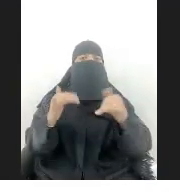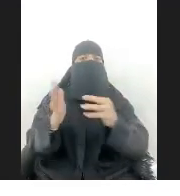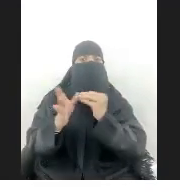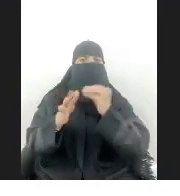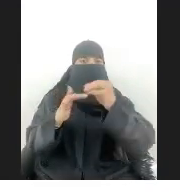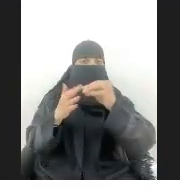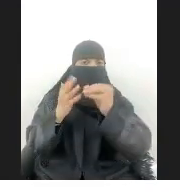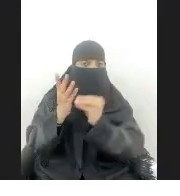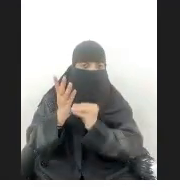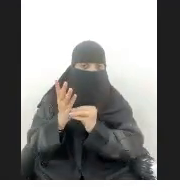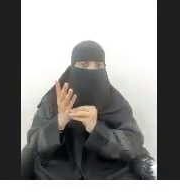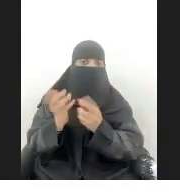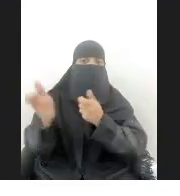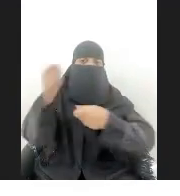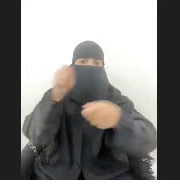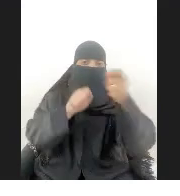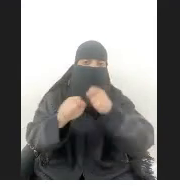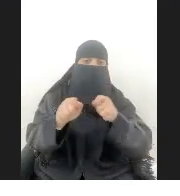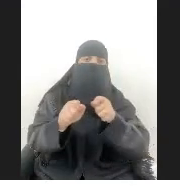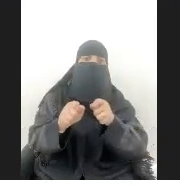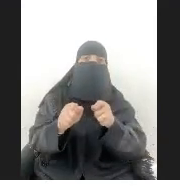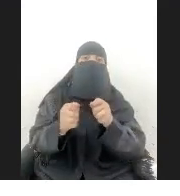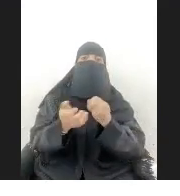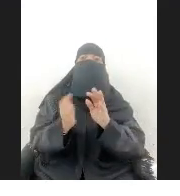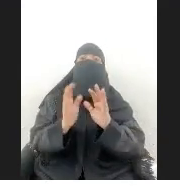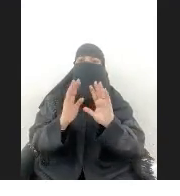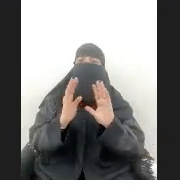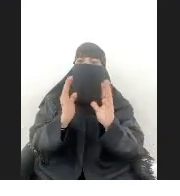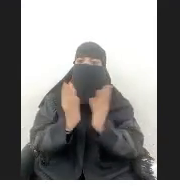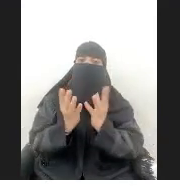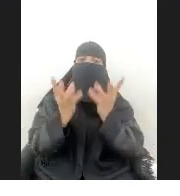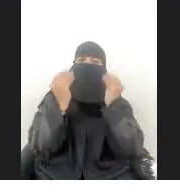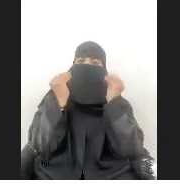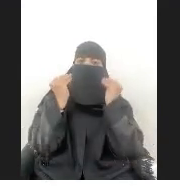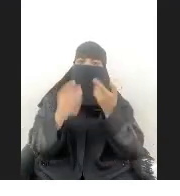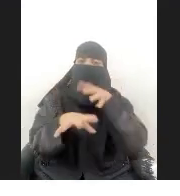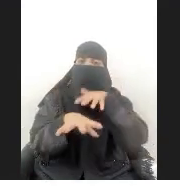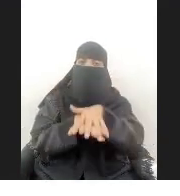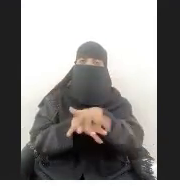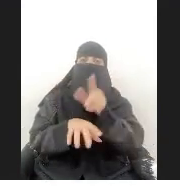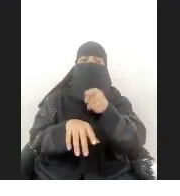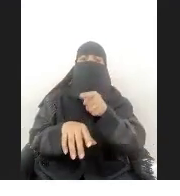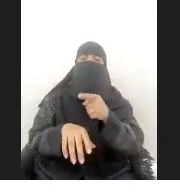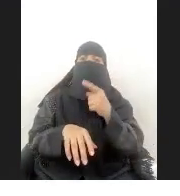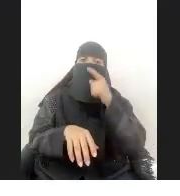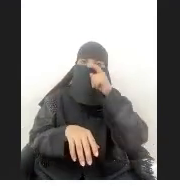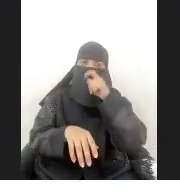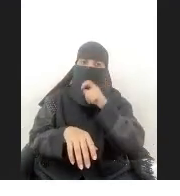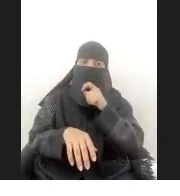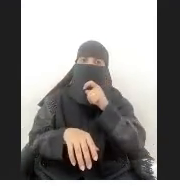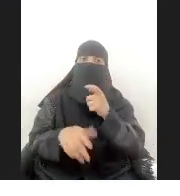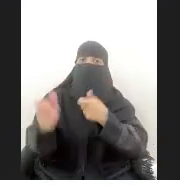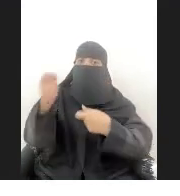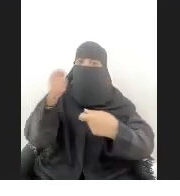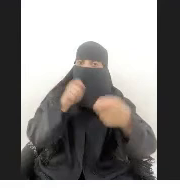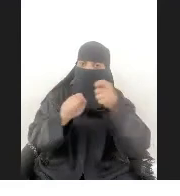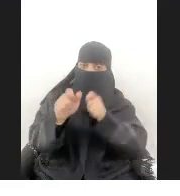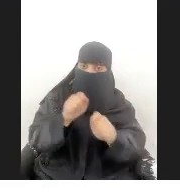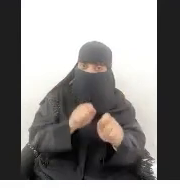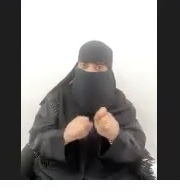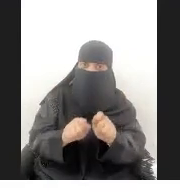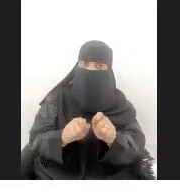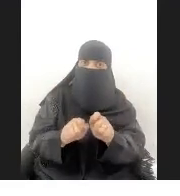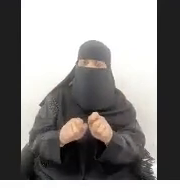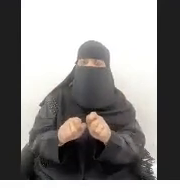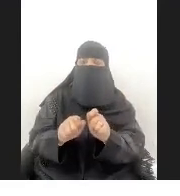بيئات التعلم المدمج القائمة على مفهوم التعلم المصغر. طبعاً يتطلب هذا تصميم سيناريوهات التعلم المصغر، وتصبح طبعاً أكثر تعقيداً